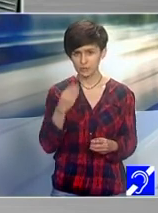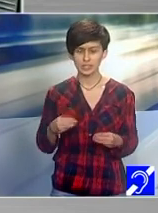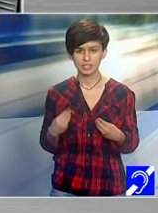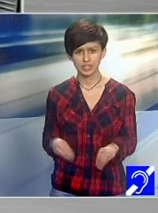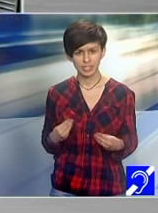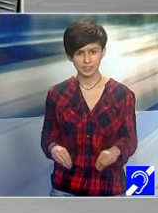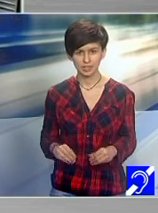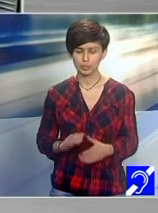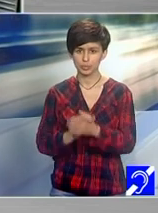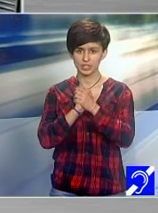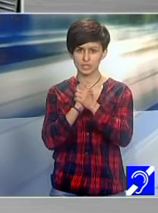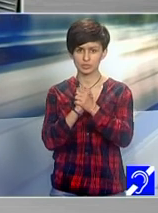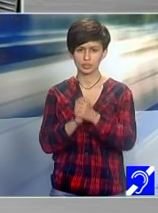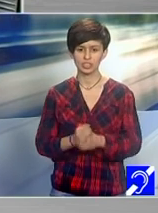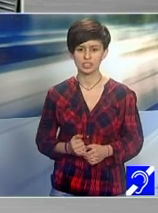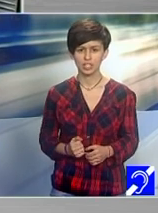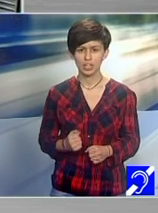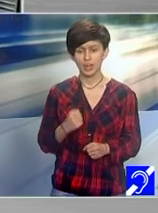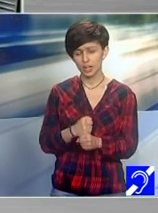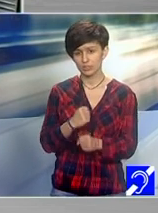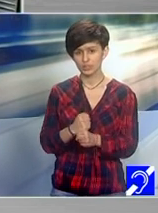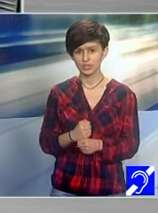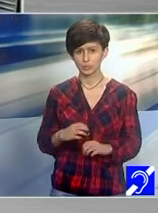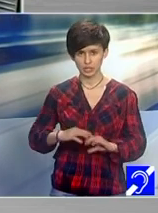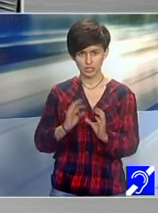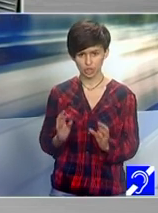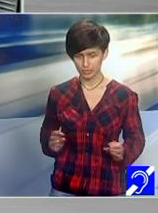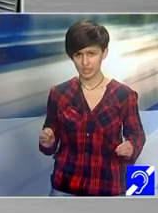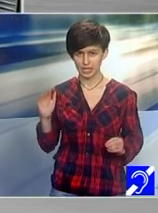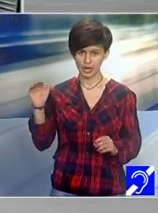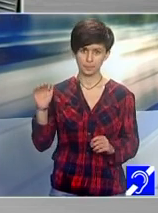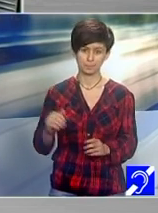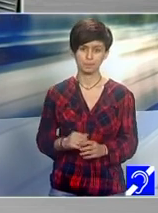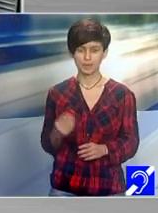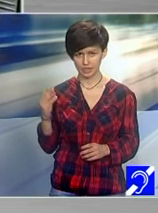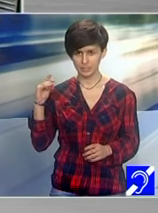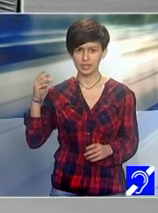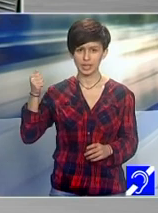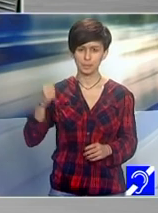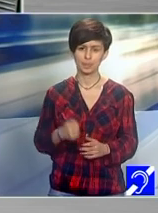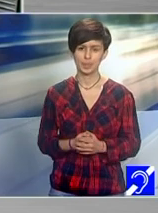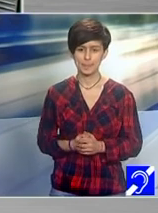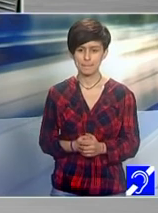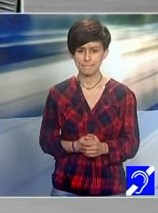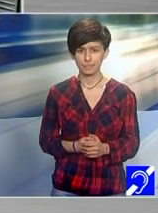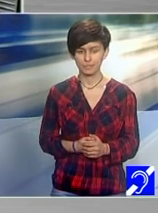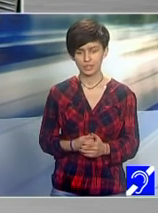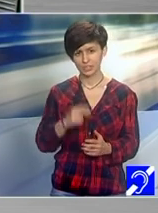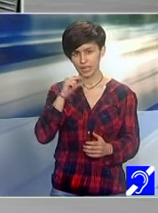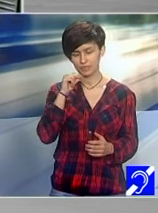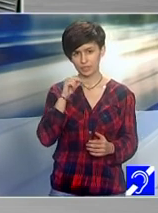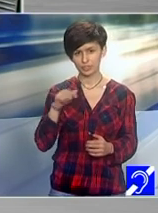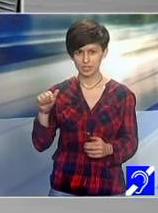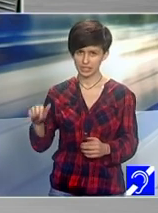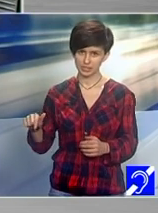A fost realizat în România, a fost pus în practică invenția. Da, a fost realizat în România, dar de ce m-am referit la el, e ceva